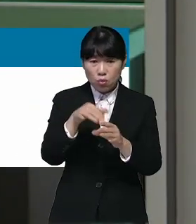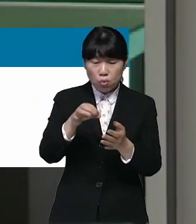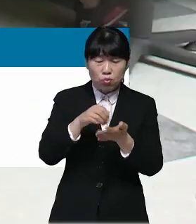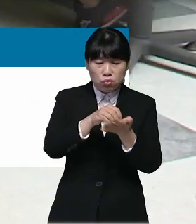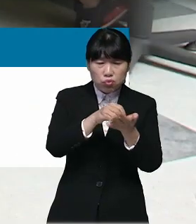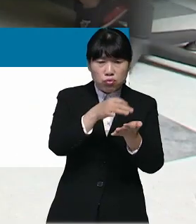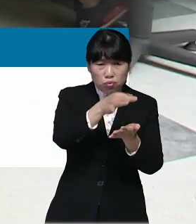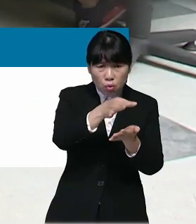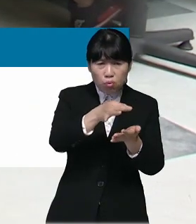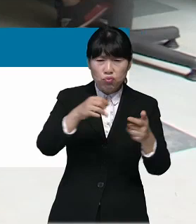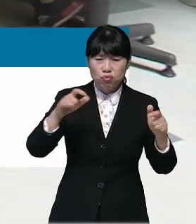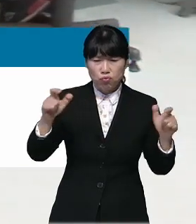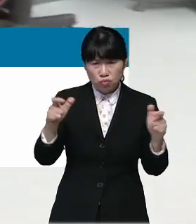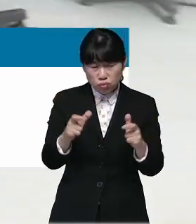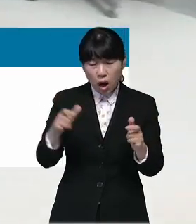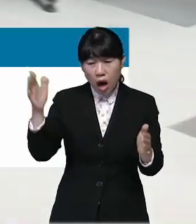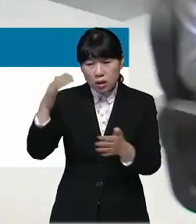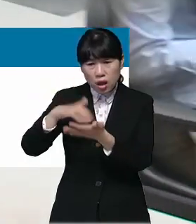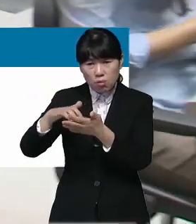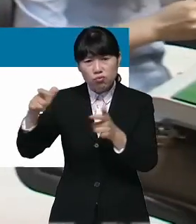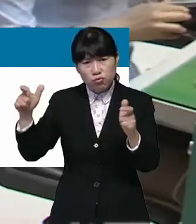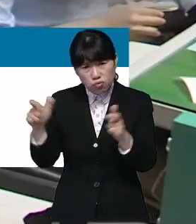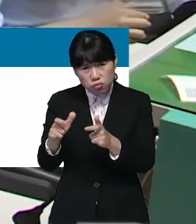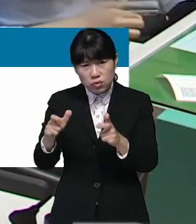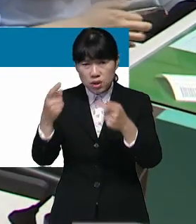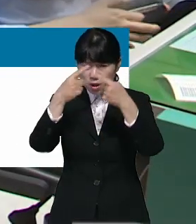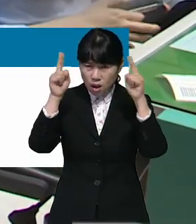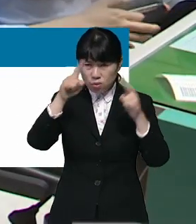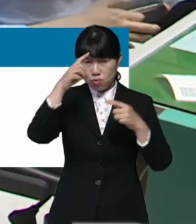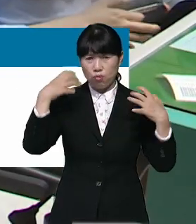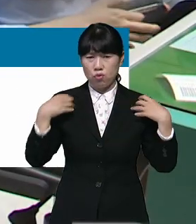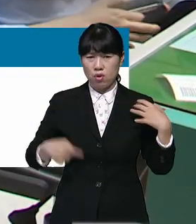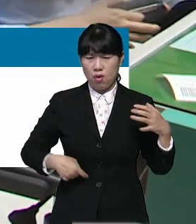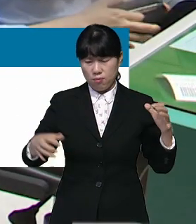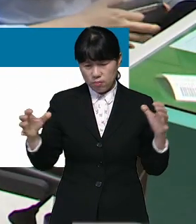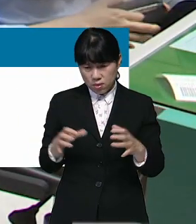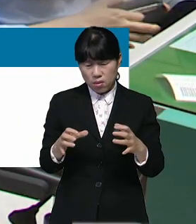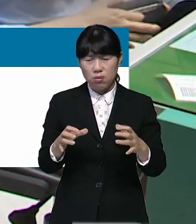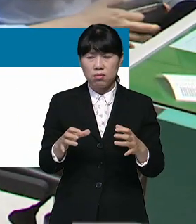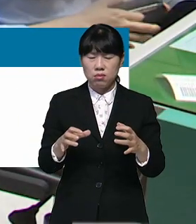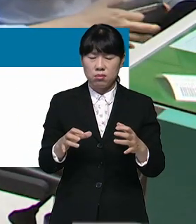수만큼 대학과 정부가 협력하고 지역